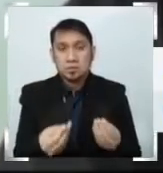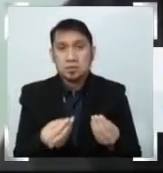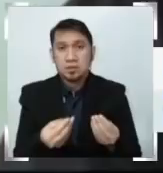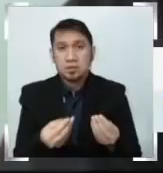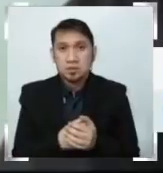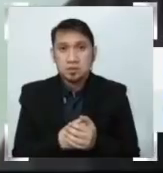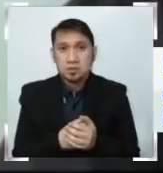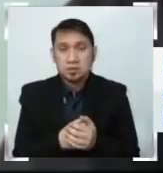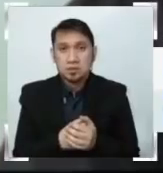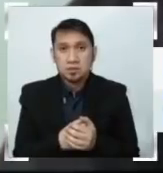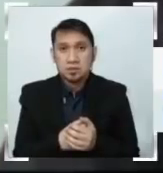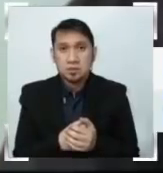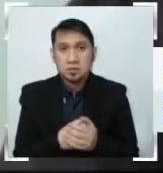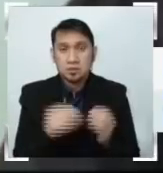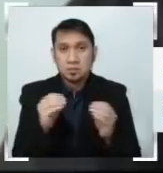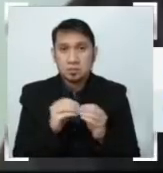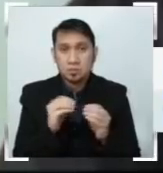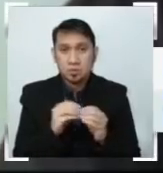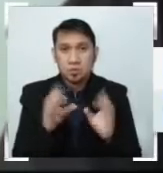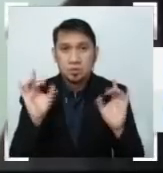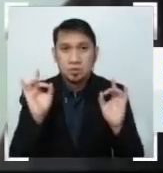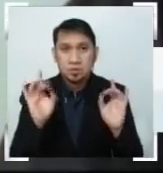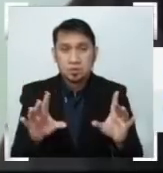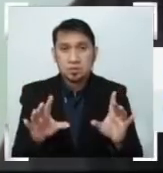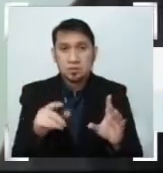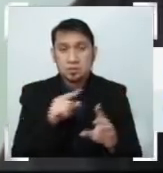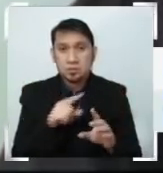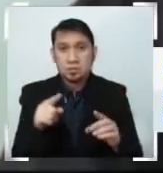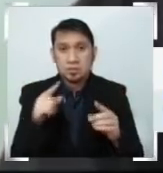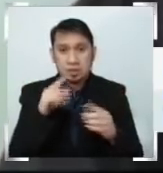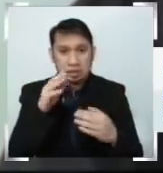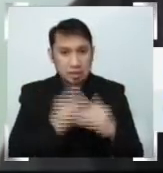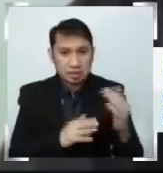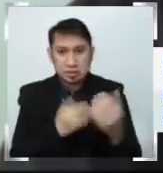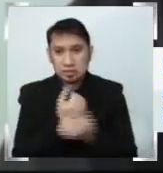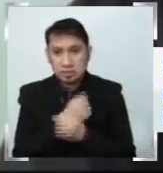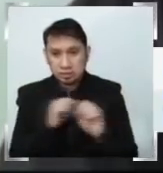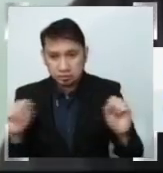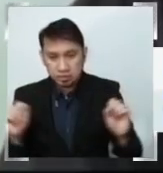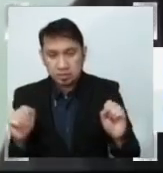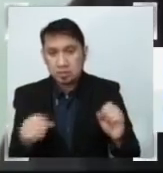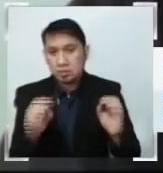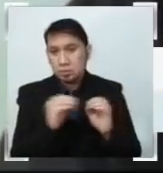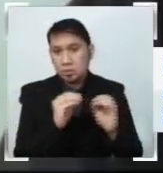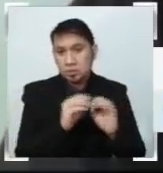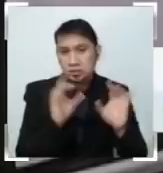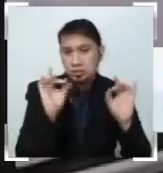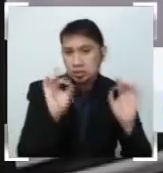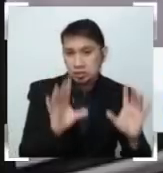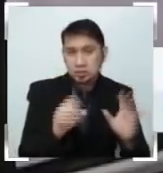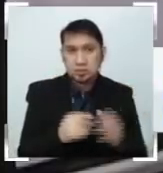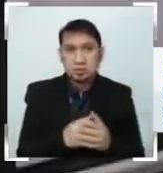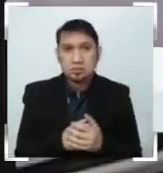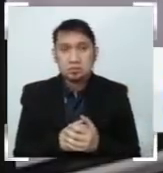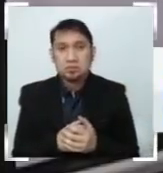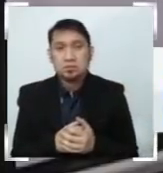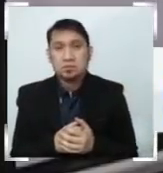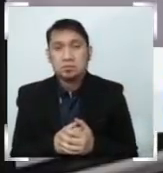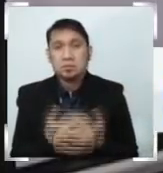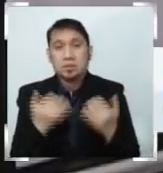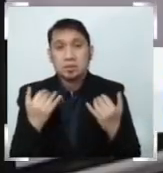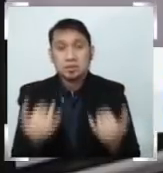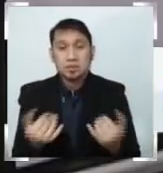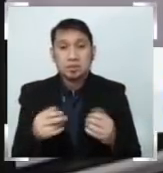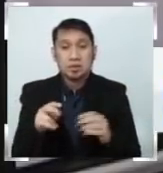me more harm than, you know, being a safeguard for my safety and for tracking purposes. Pero sa monitoring ng